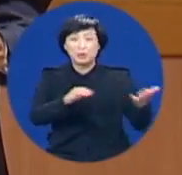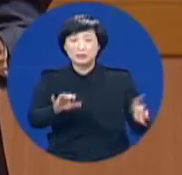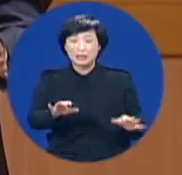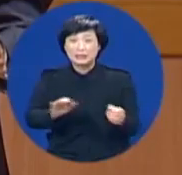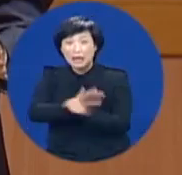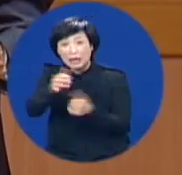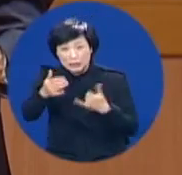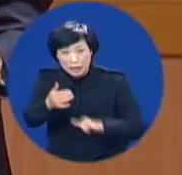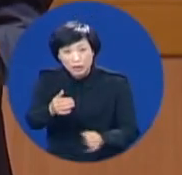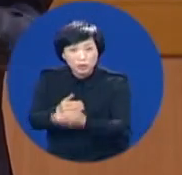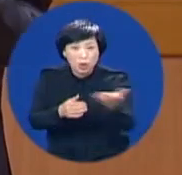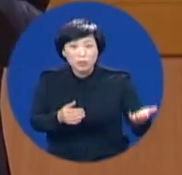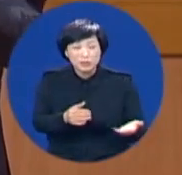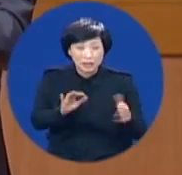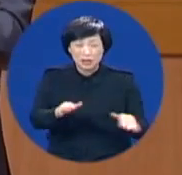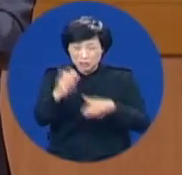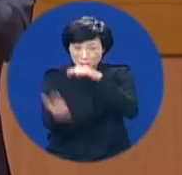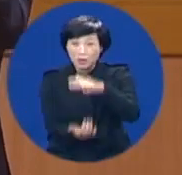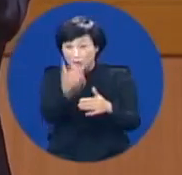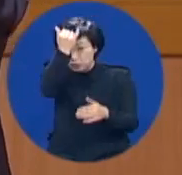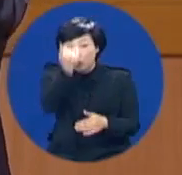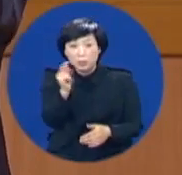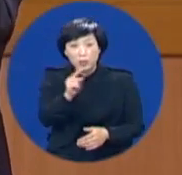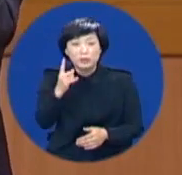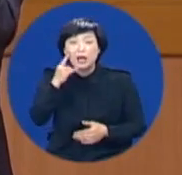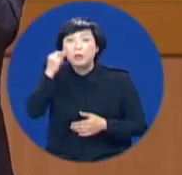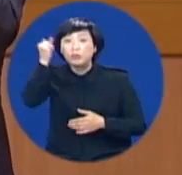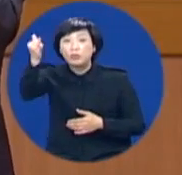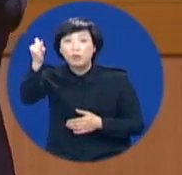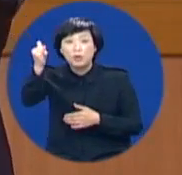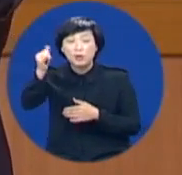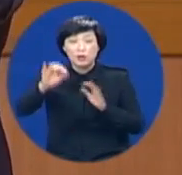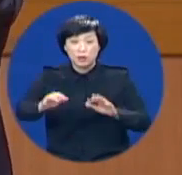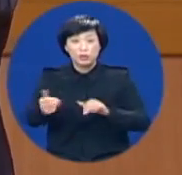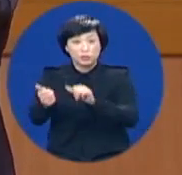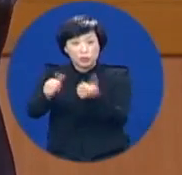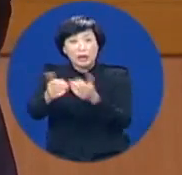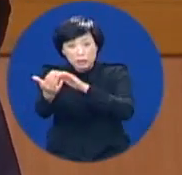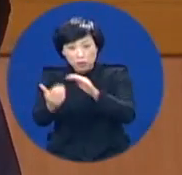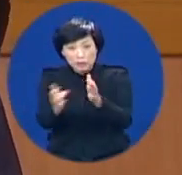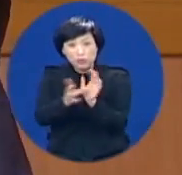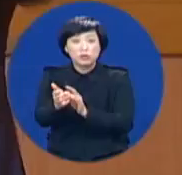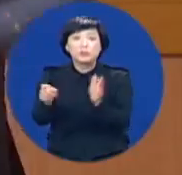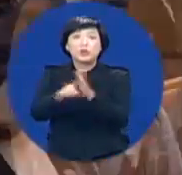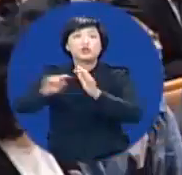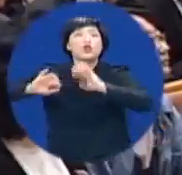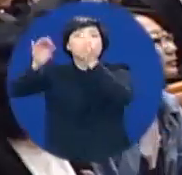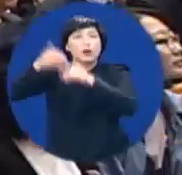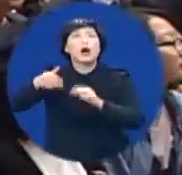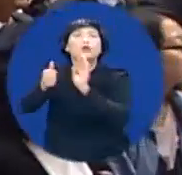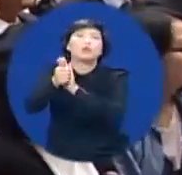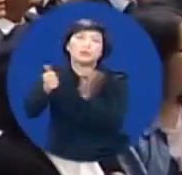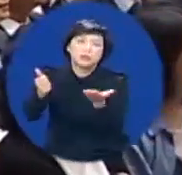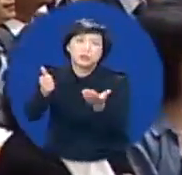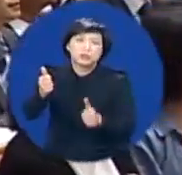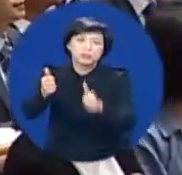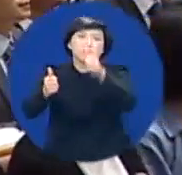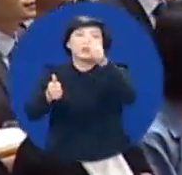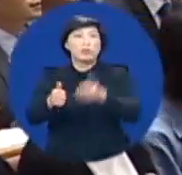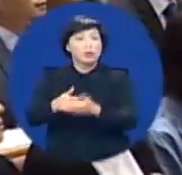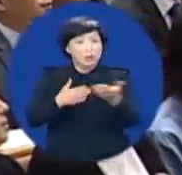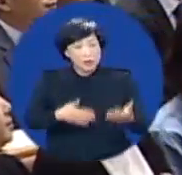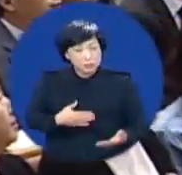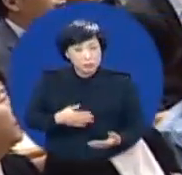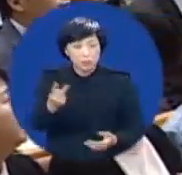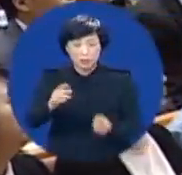사랑하는 자녀들이요, 최고의 효도는 우리 어머니, 우리 아버지, 세상 뜨기 전에 예수 믿고 천국 가게 해야 된다.